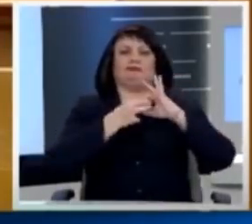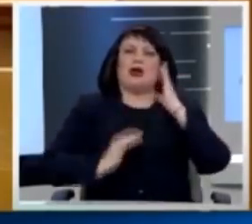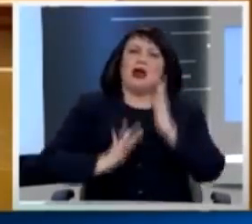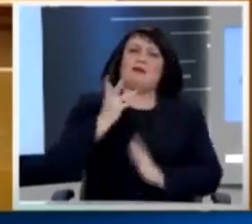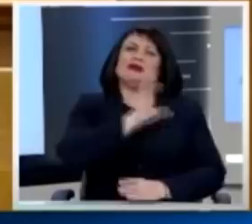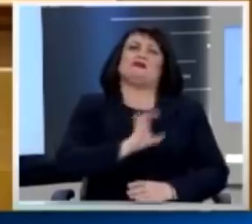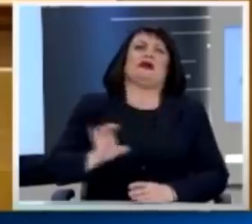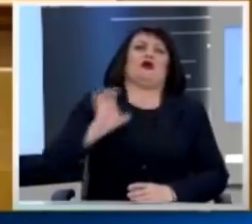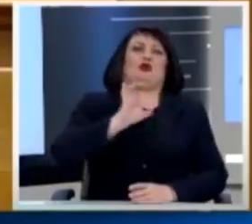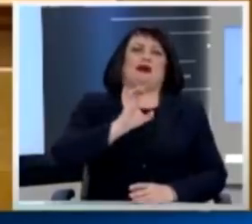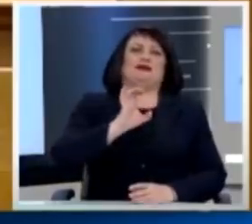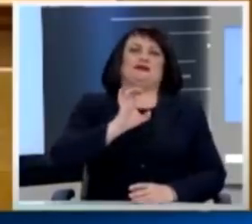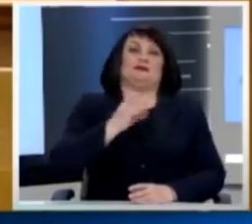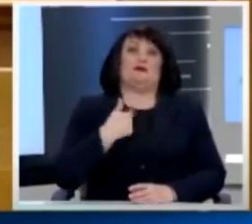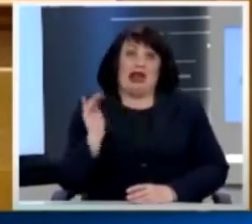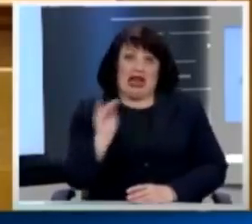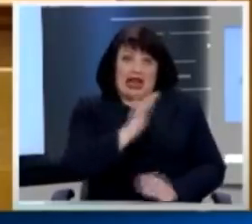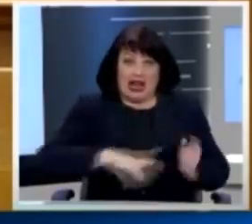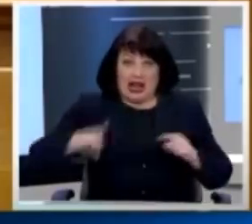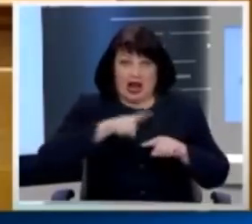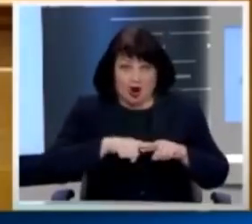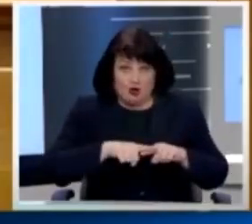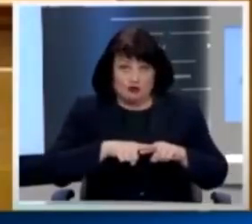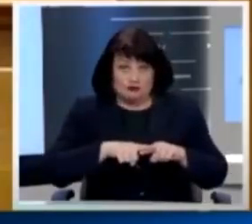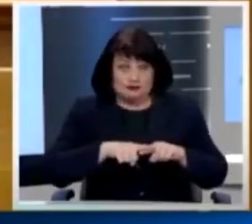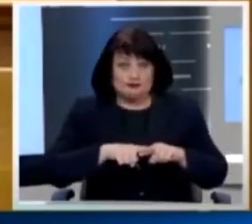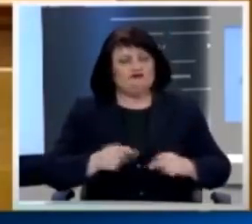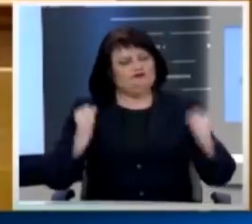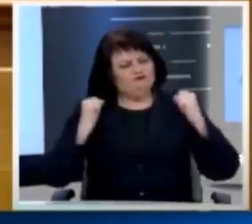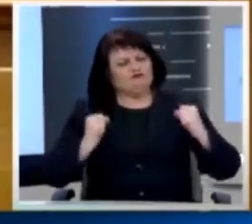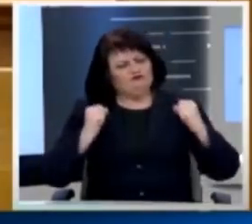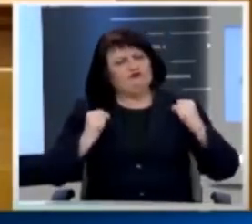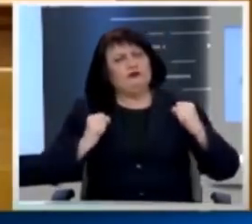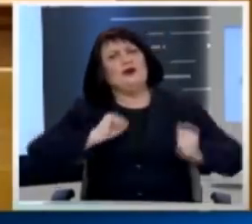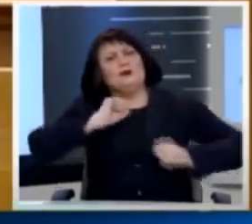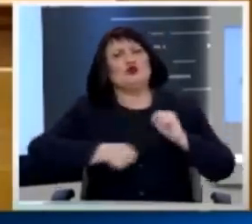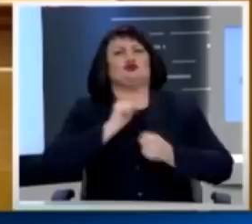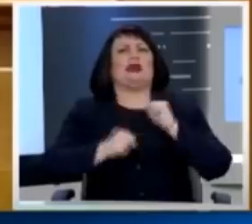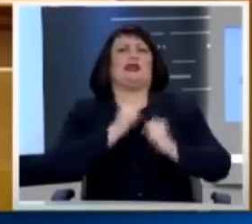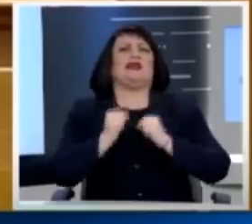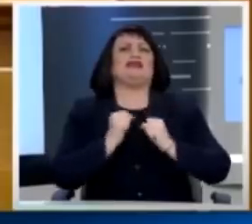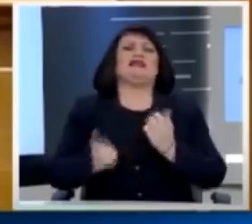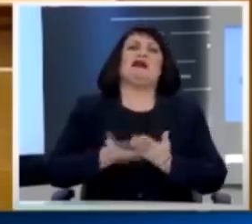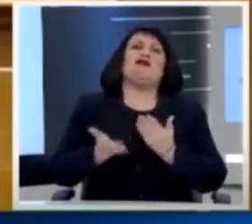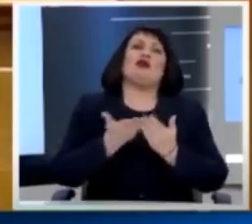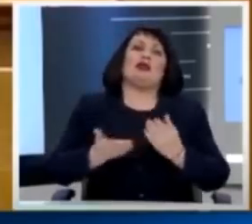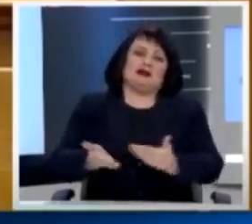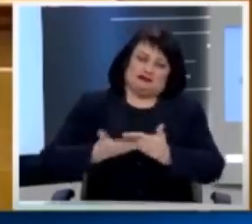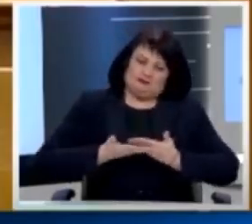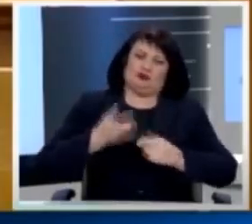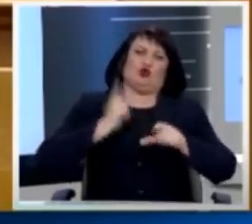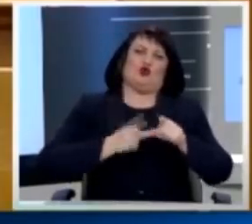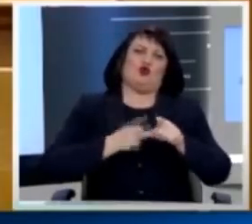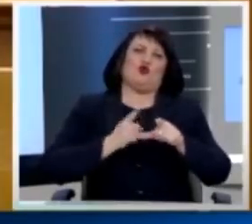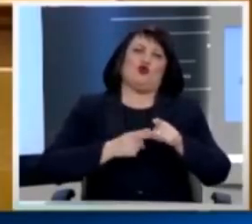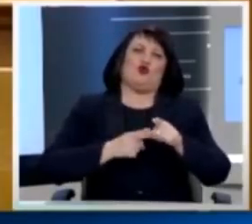με άλλες χώρες. Καλούμε τον ελληνικό λαό να βγει μαχητικά στο προσκήνιο, να ενισχύσει το ΚΚΕ